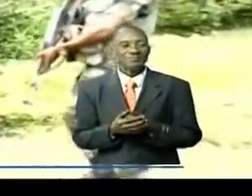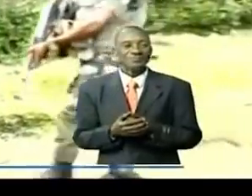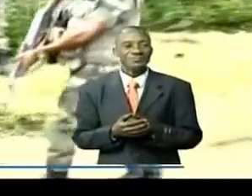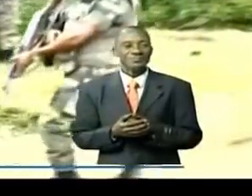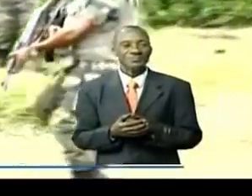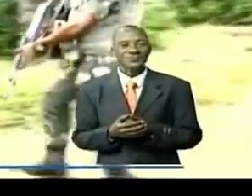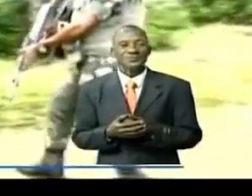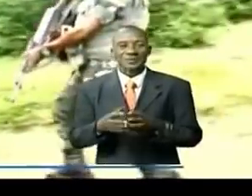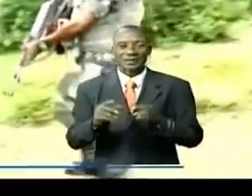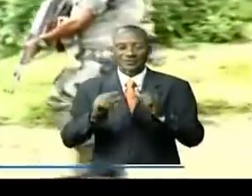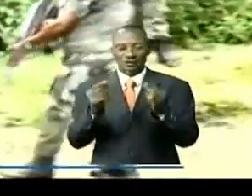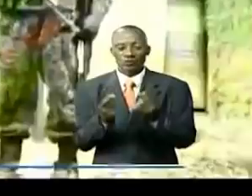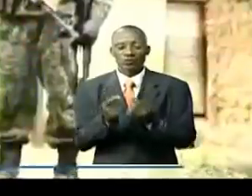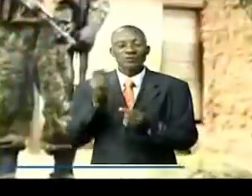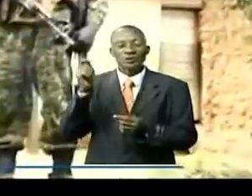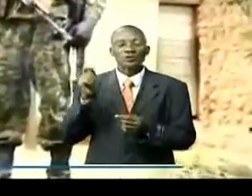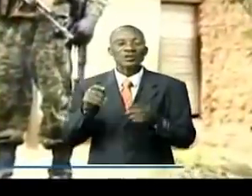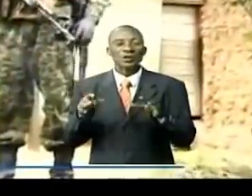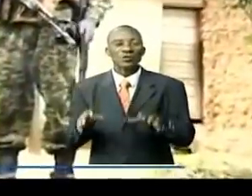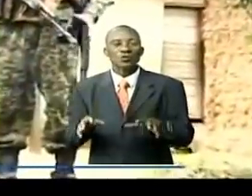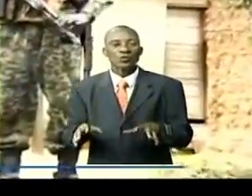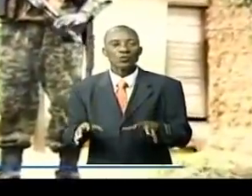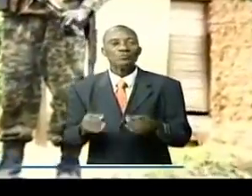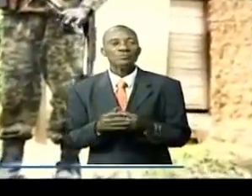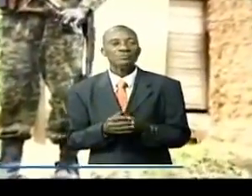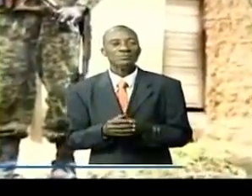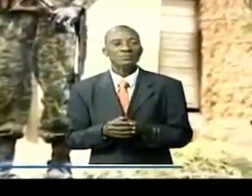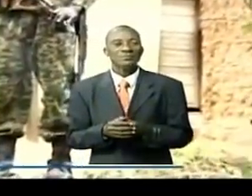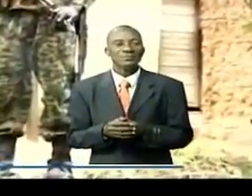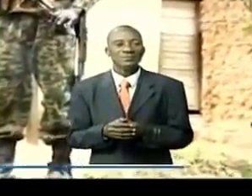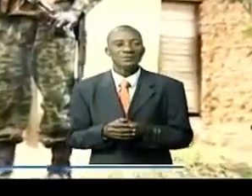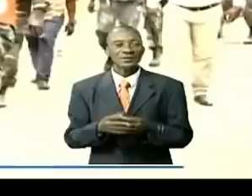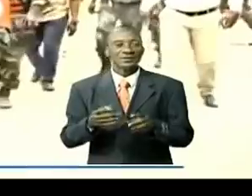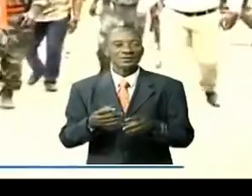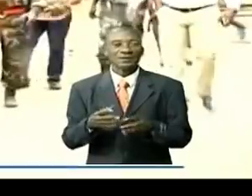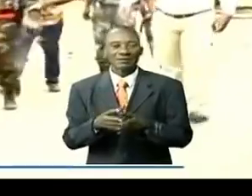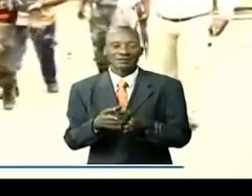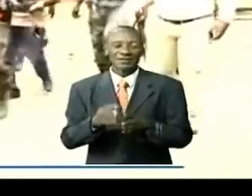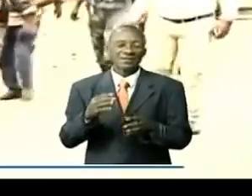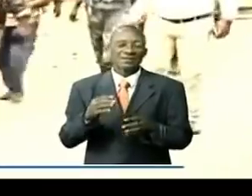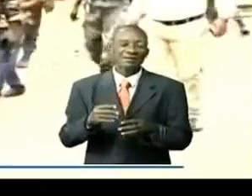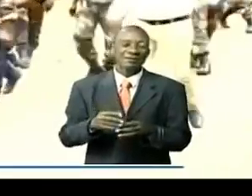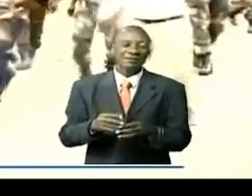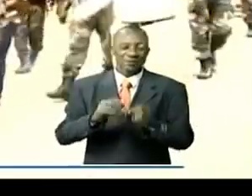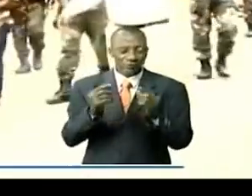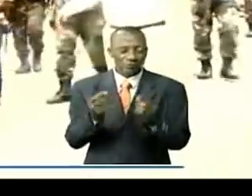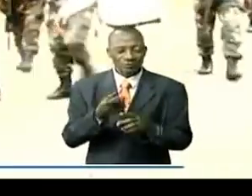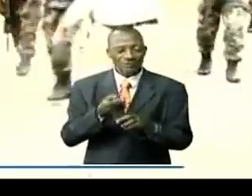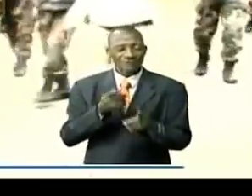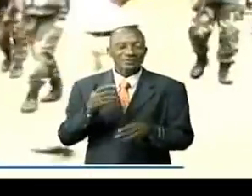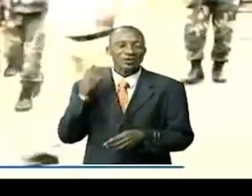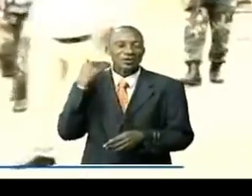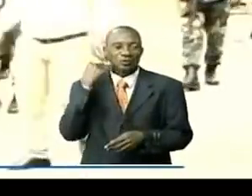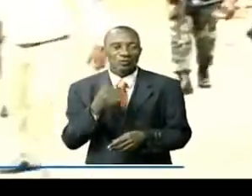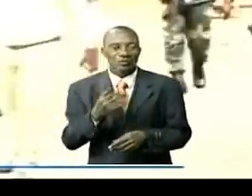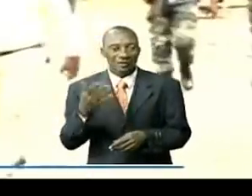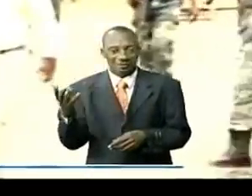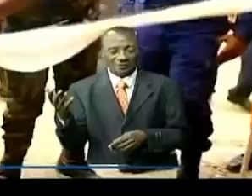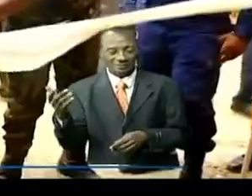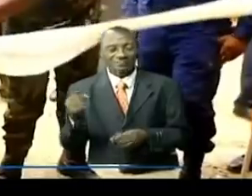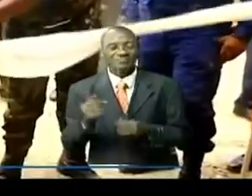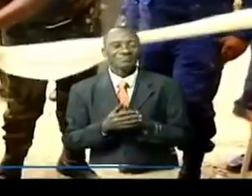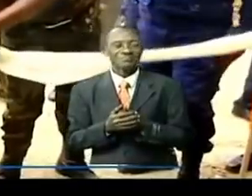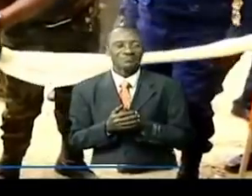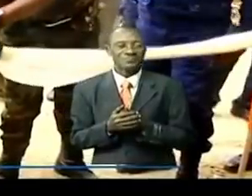armées de la République démocratique du Congo et celle de l'Ouganda UPDF, l'ère de développement a sonné. Dans cette région, c'est ce